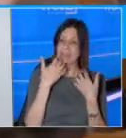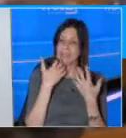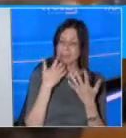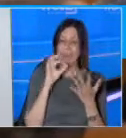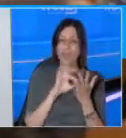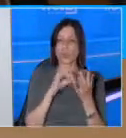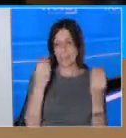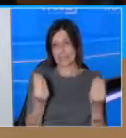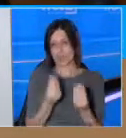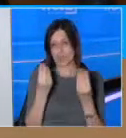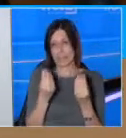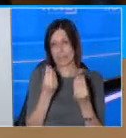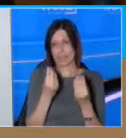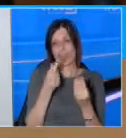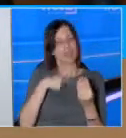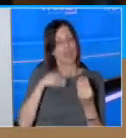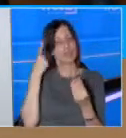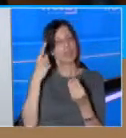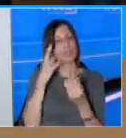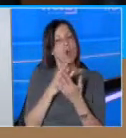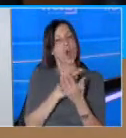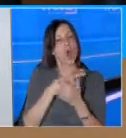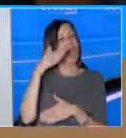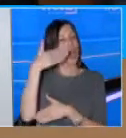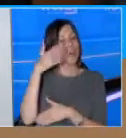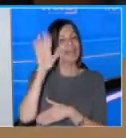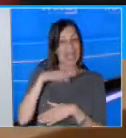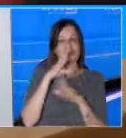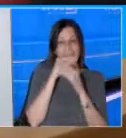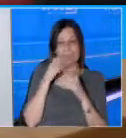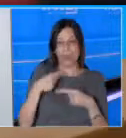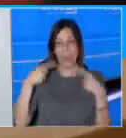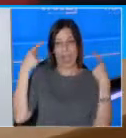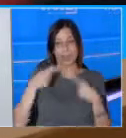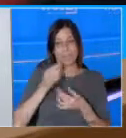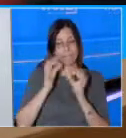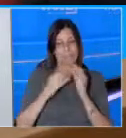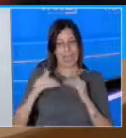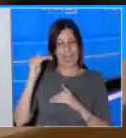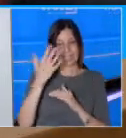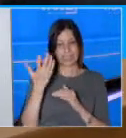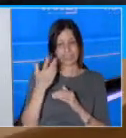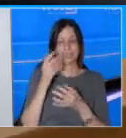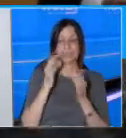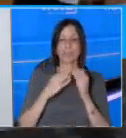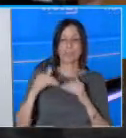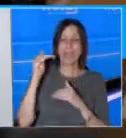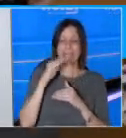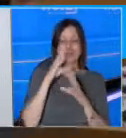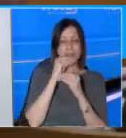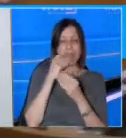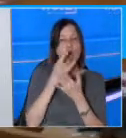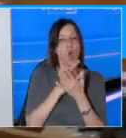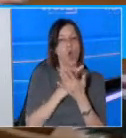נקודה מסוימת. אנחנו יודעים שחוק הלאום גם הוא נידון היום בבג"ץ. כלומר, בג"ץ כאן בחוק